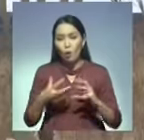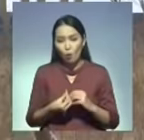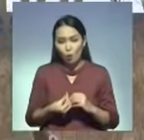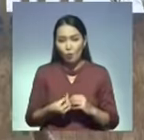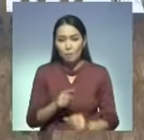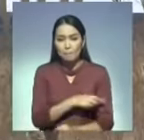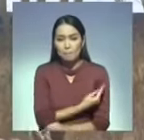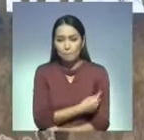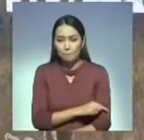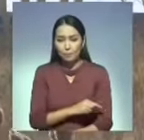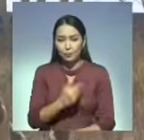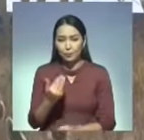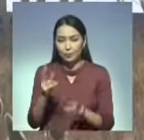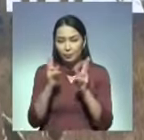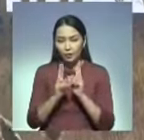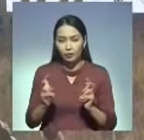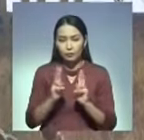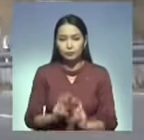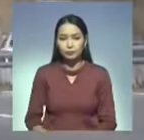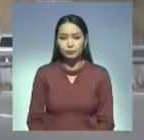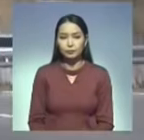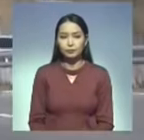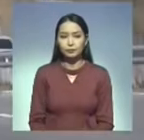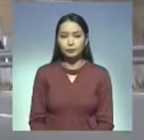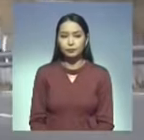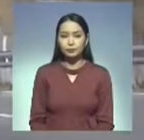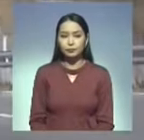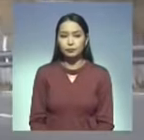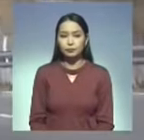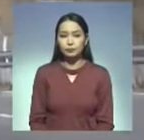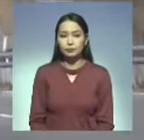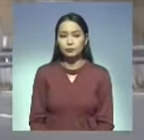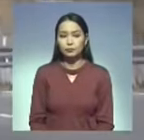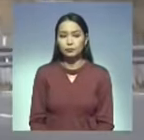экспертиз. Агдана Сабыр, Айзада Турибеккызы, Астана Таймс.